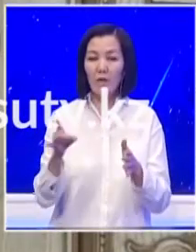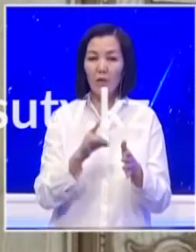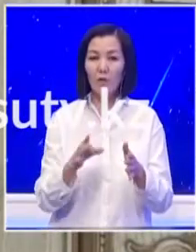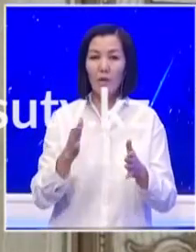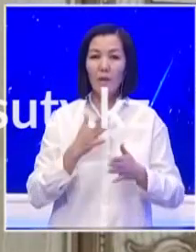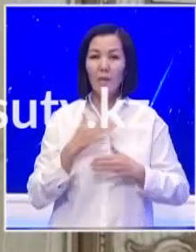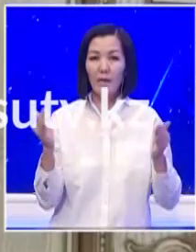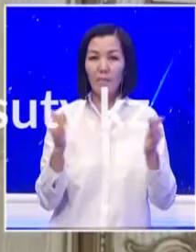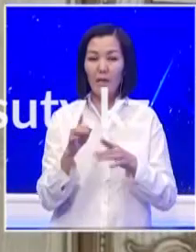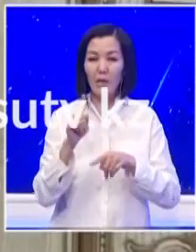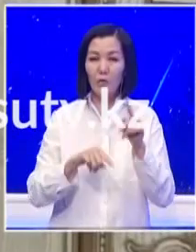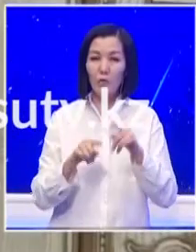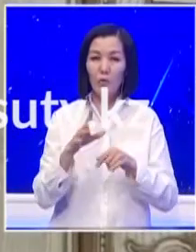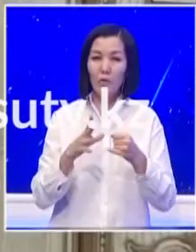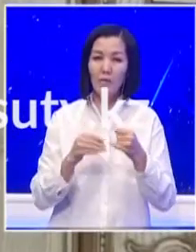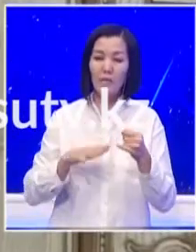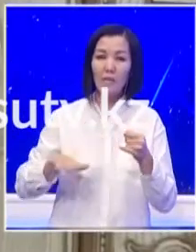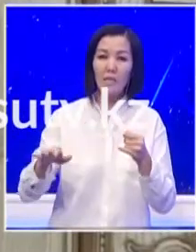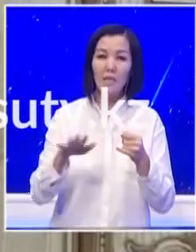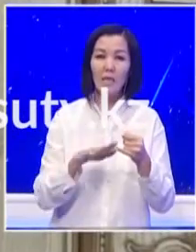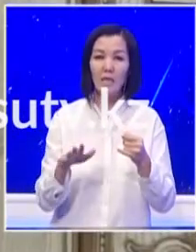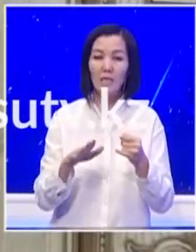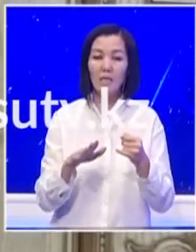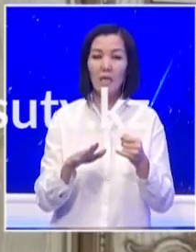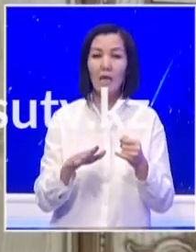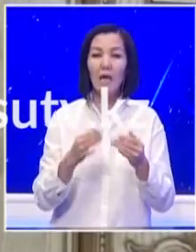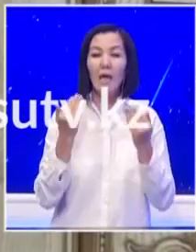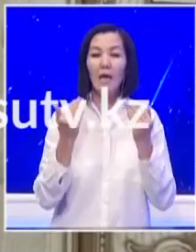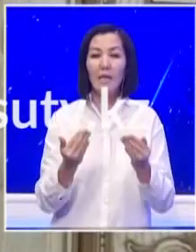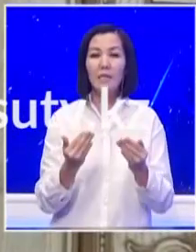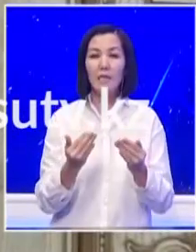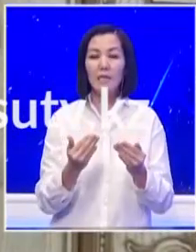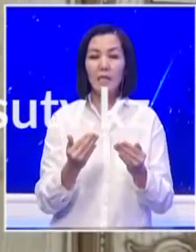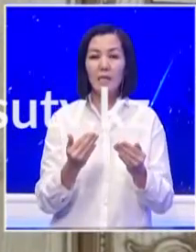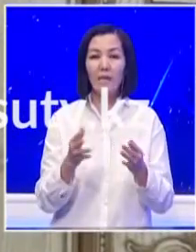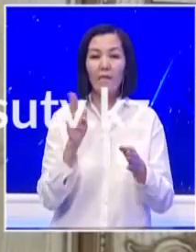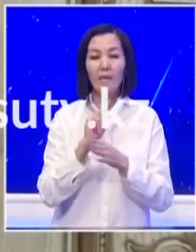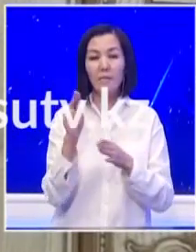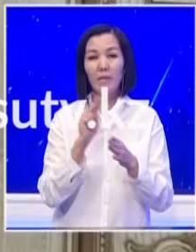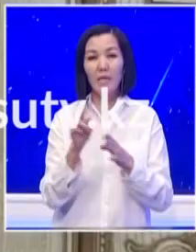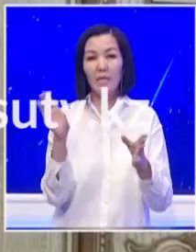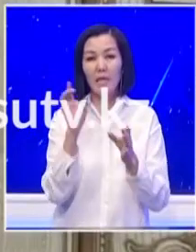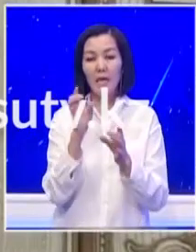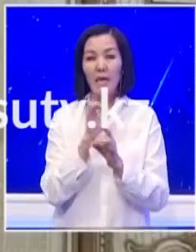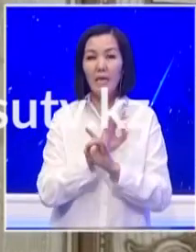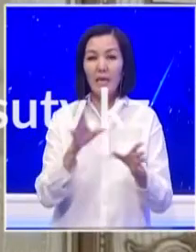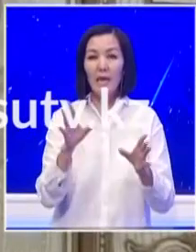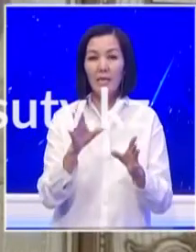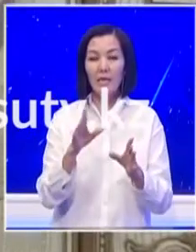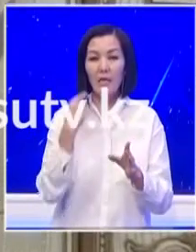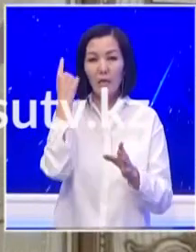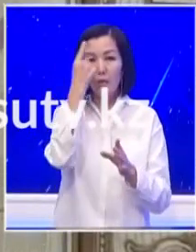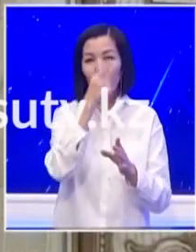моей малой родины. Театр – это не только обитель культуры и творчества, но также и воспитание ярких эмоций и